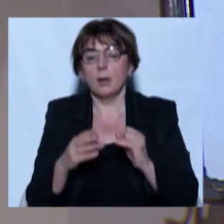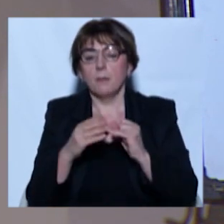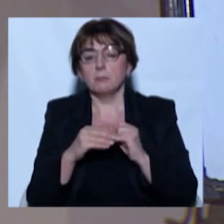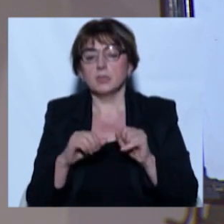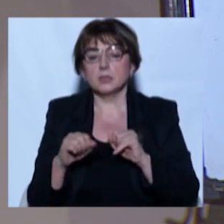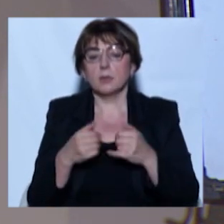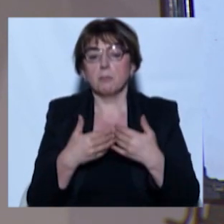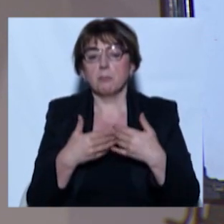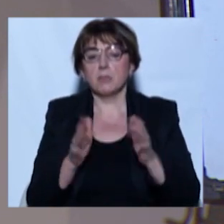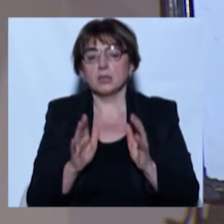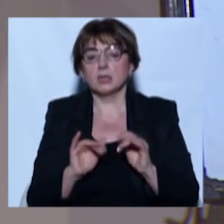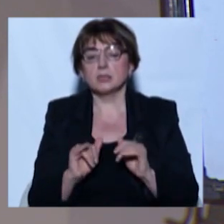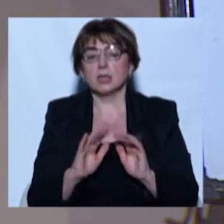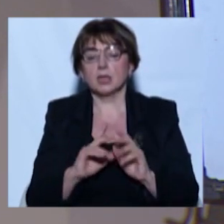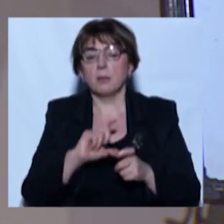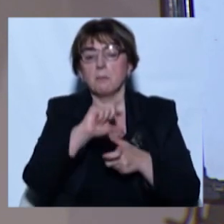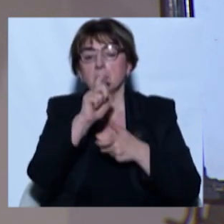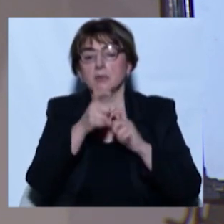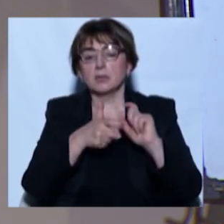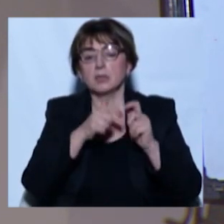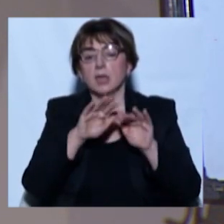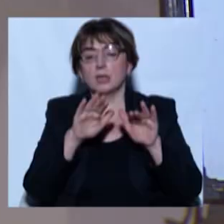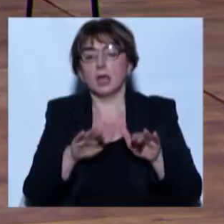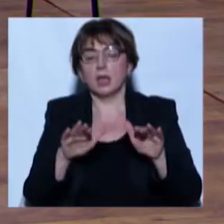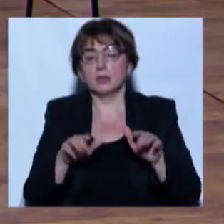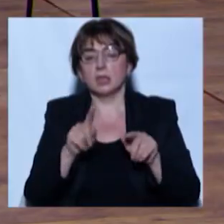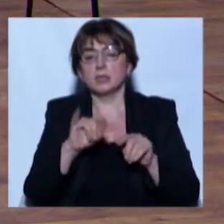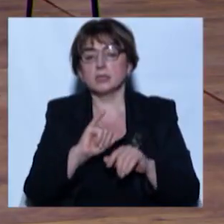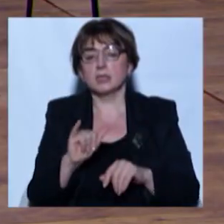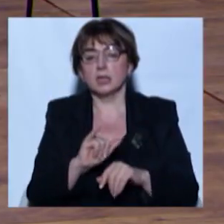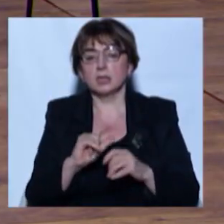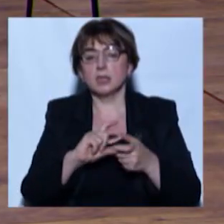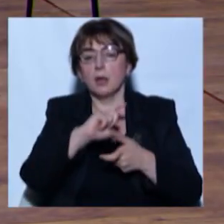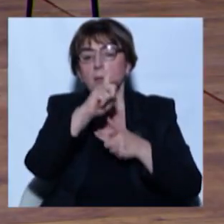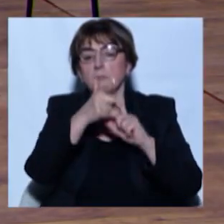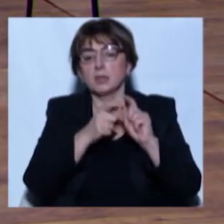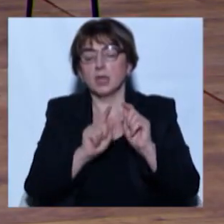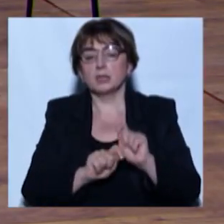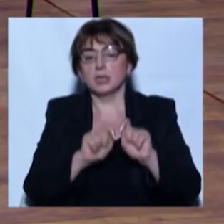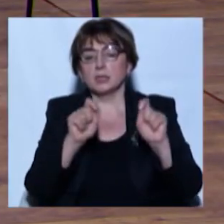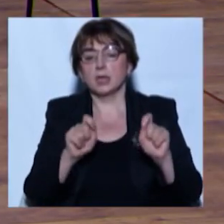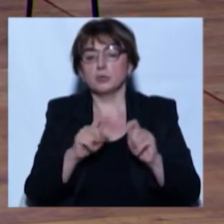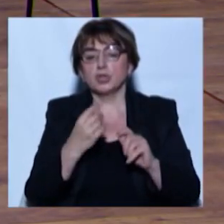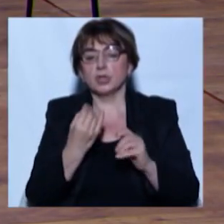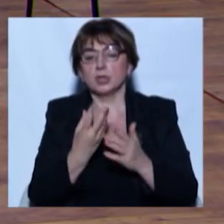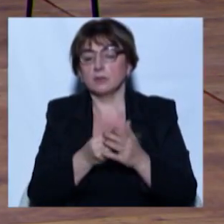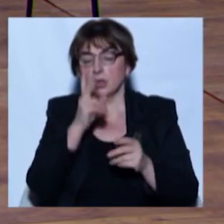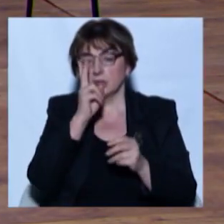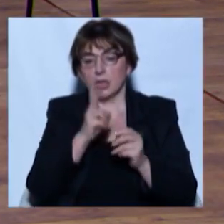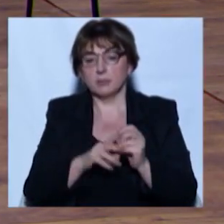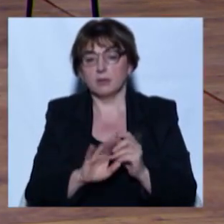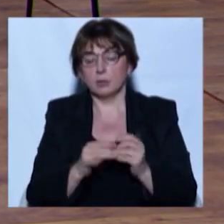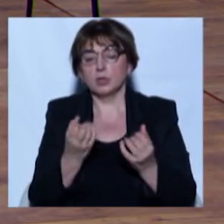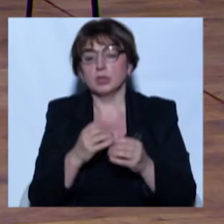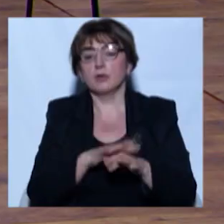მიწისძვრები უმეტესად ხდება მთიან რეგიონებში, იქ სადაც მთათა წარმოშობის პროცესი ჯერ კიდე არ დასრულებულა